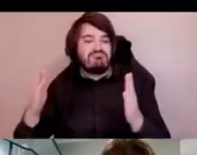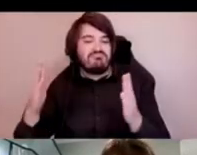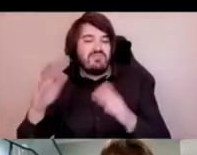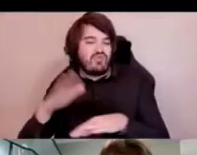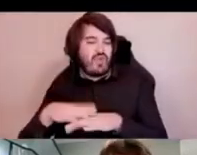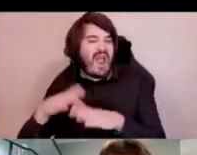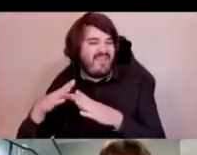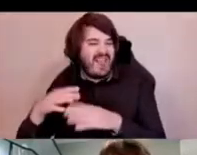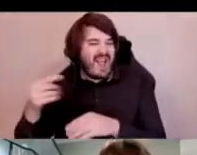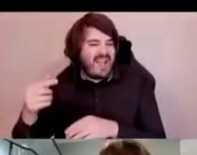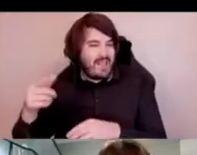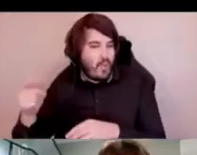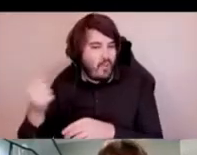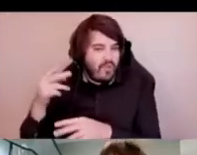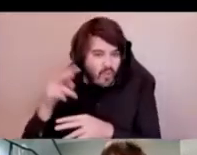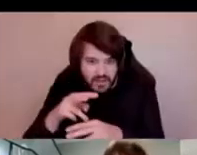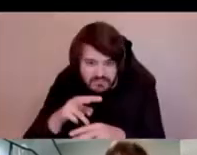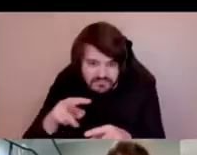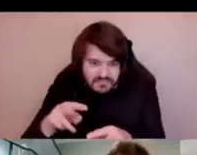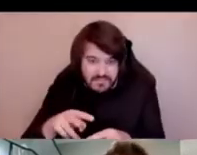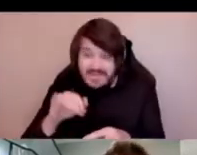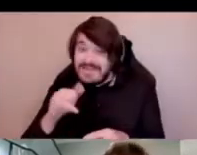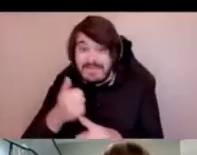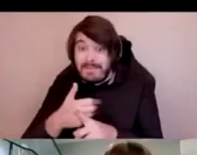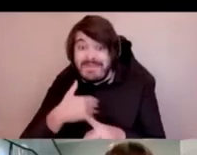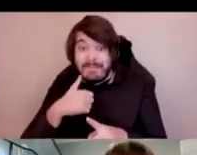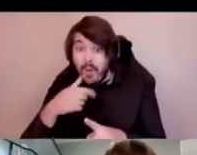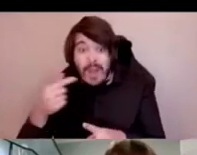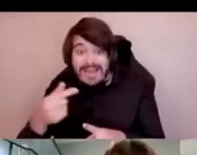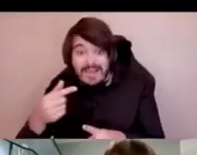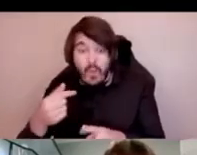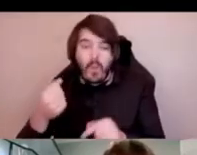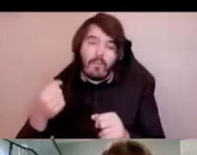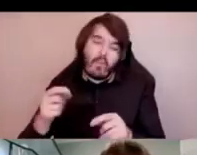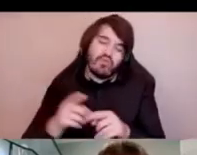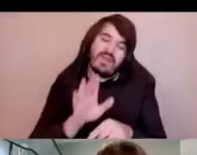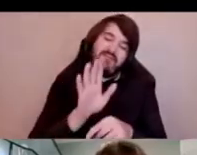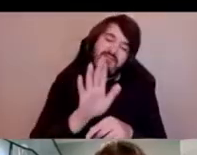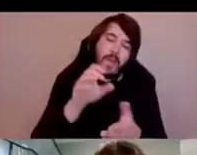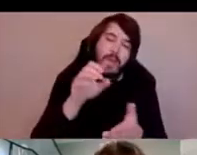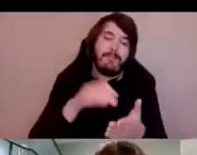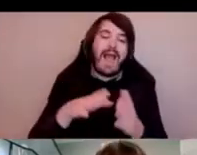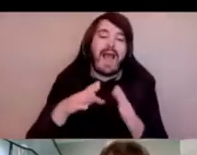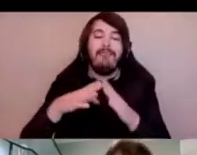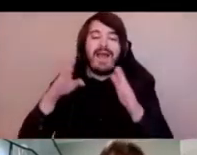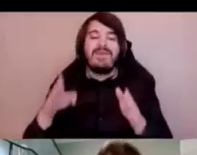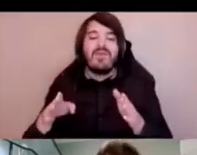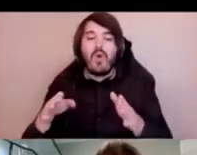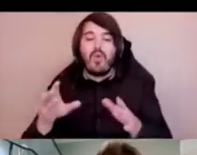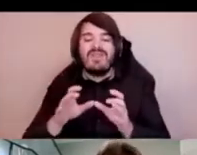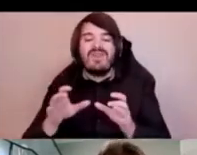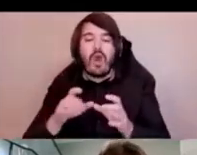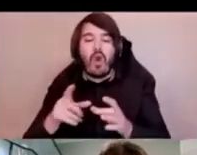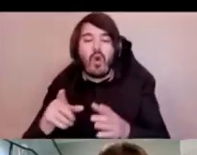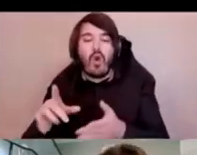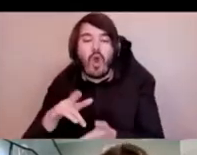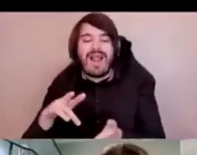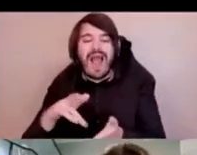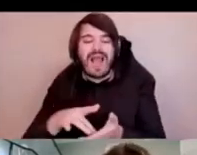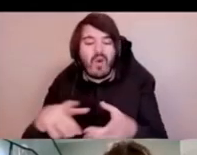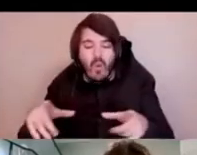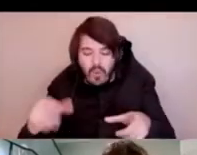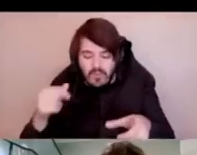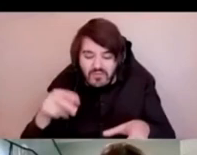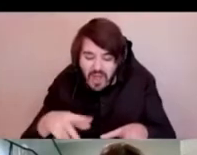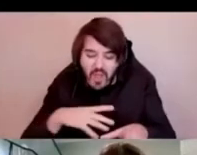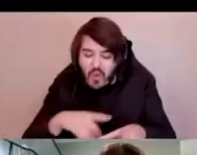Gatineau. Puis, si vous ne vivez pas dans Gatineau, bien, vous pouvez utiliser votre plan de maison dans votre certificat de localisation, ça devrait y